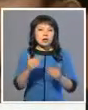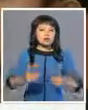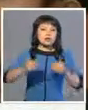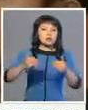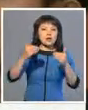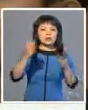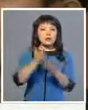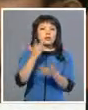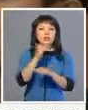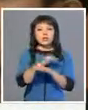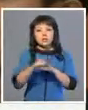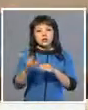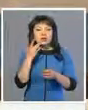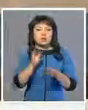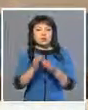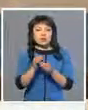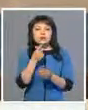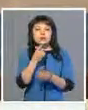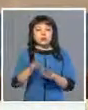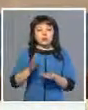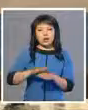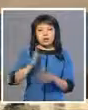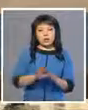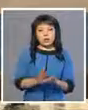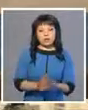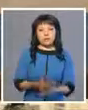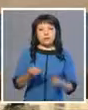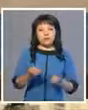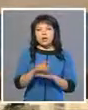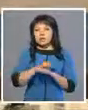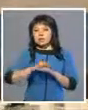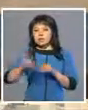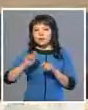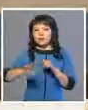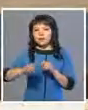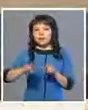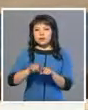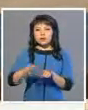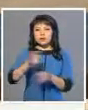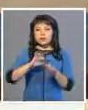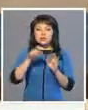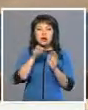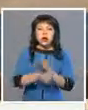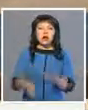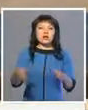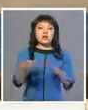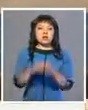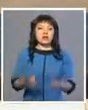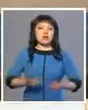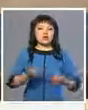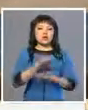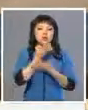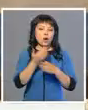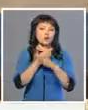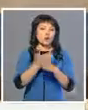жоғарылаған сайын сол деңгейді ұстап тұру да оңай емес. Тек қана рейтингпенен кім қай орында екенін шығарып беретін агентство емес. Бұл агентство